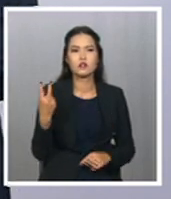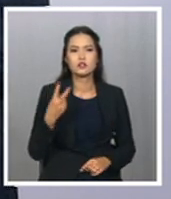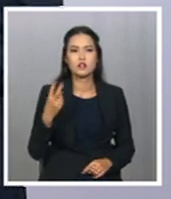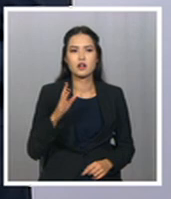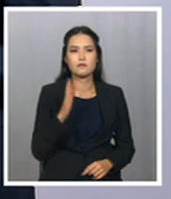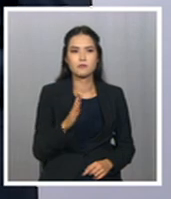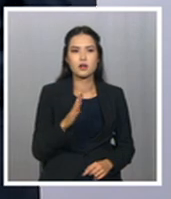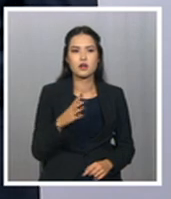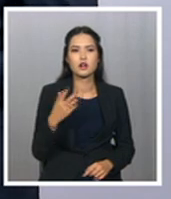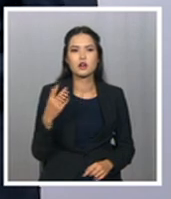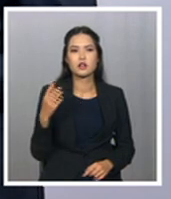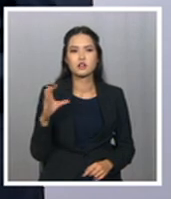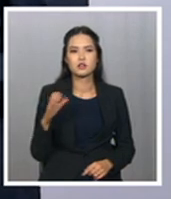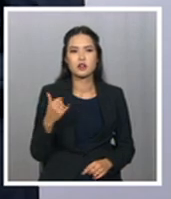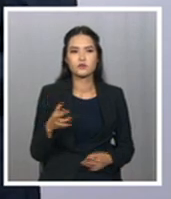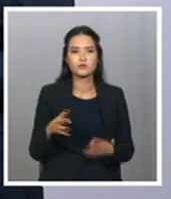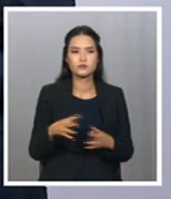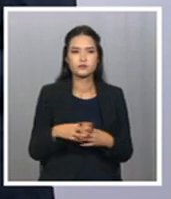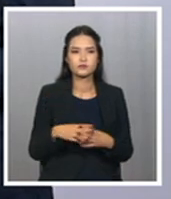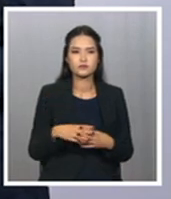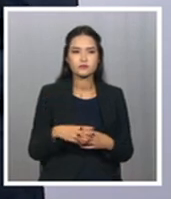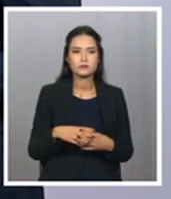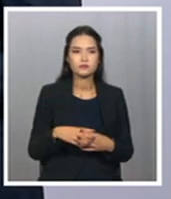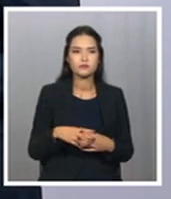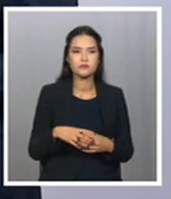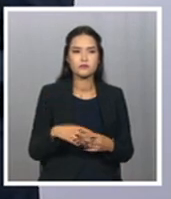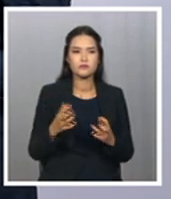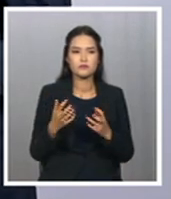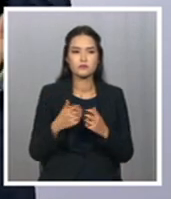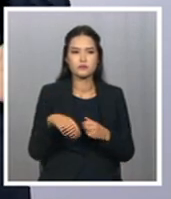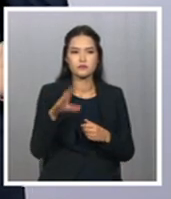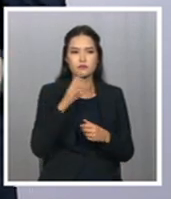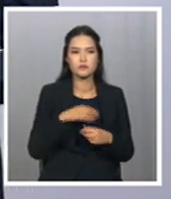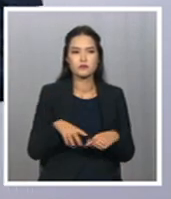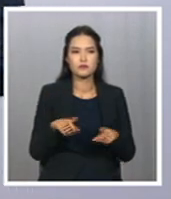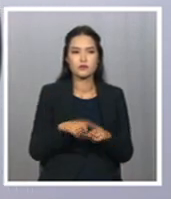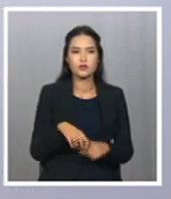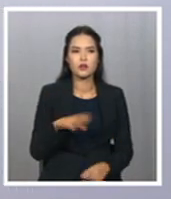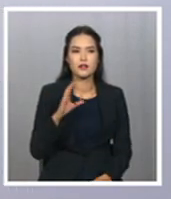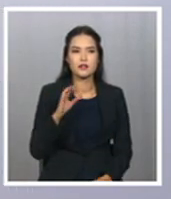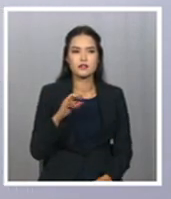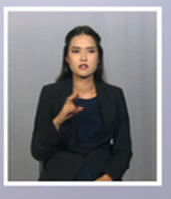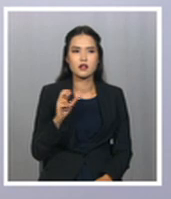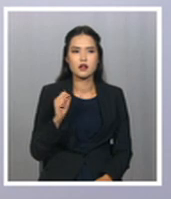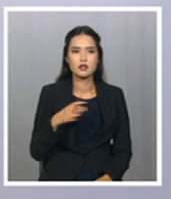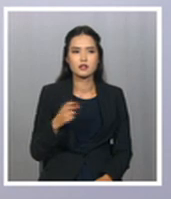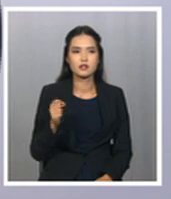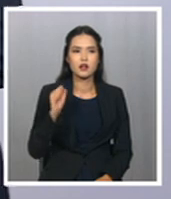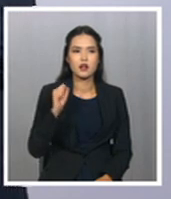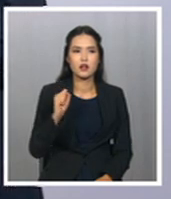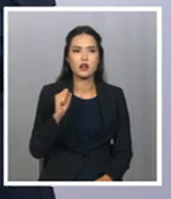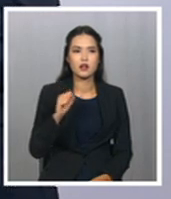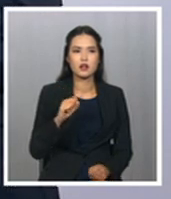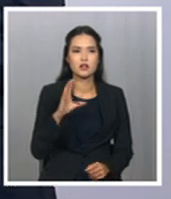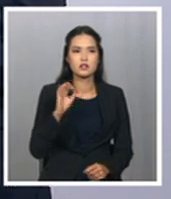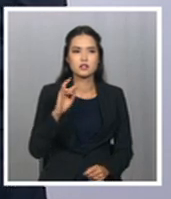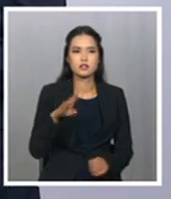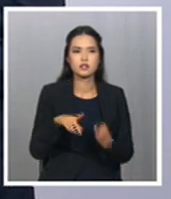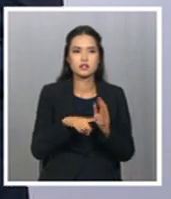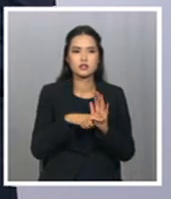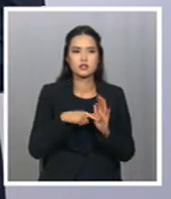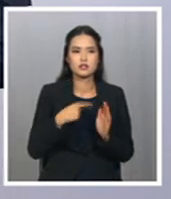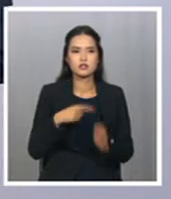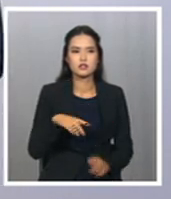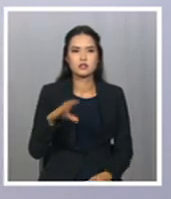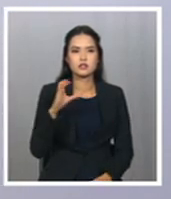соңғы бөлшектің теңдігінен бета бұрышын таба аламыз. Синус альфа тең А көбейтілген синус гамма